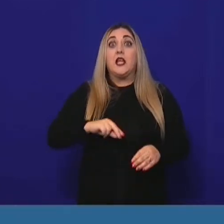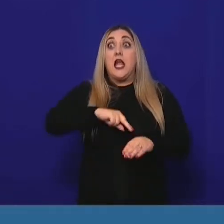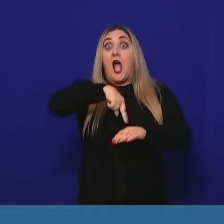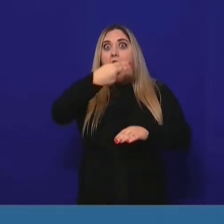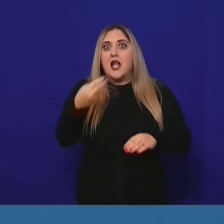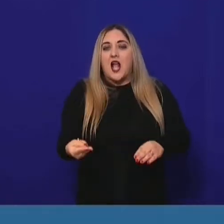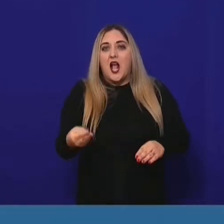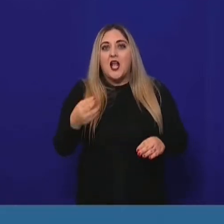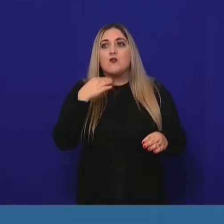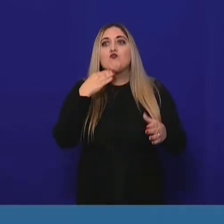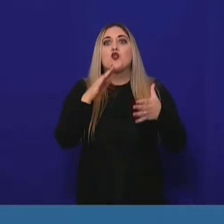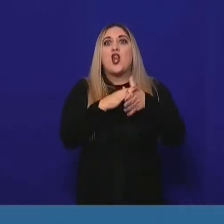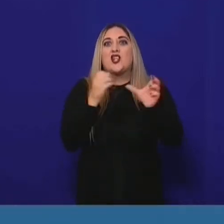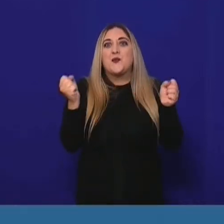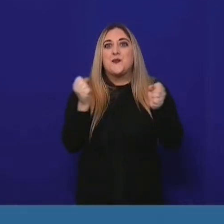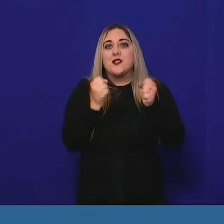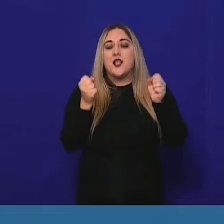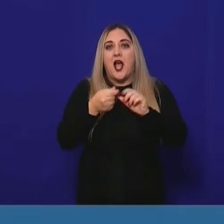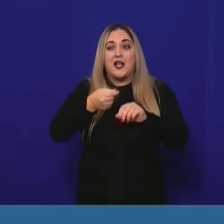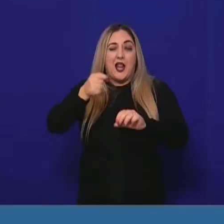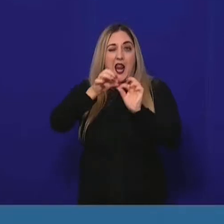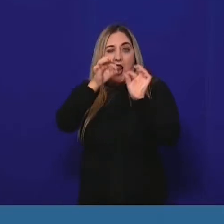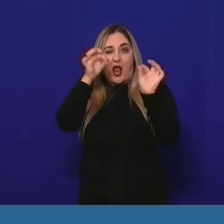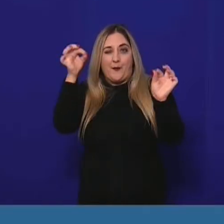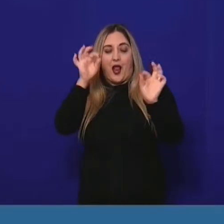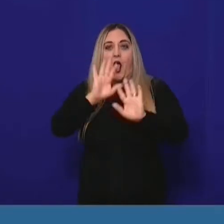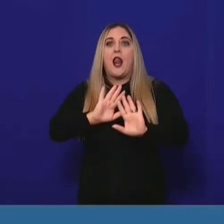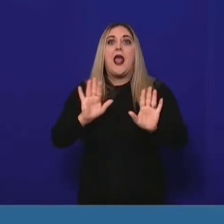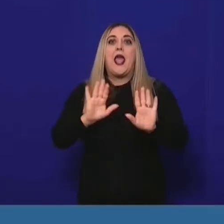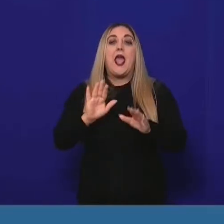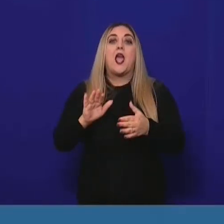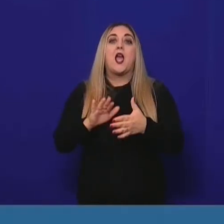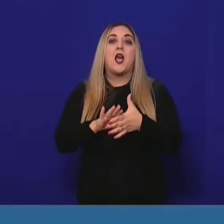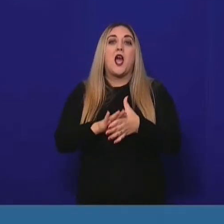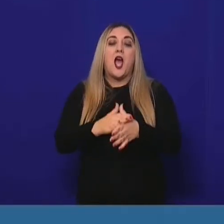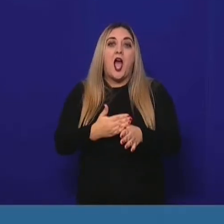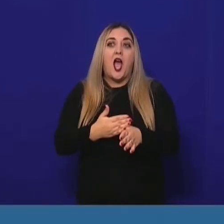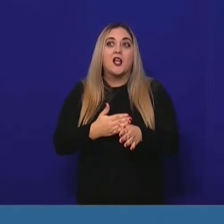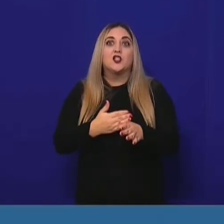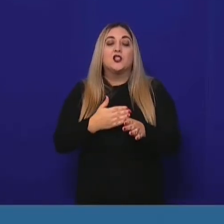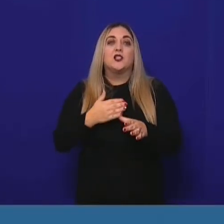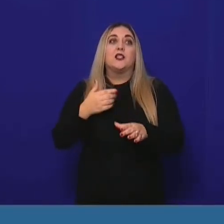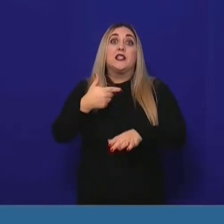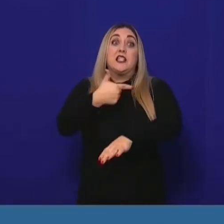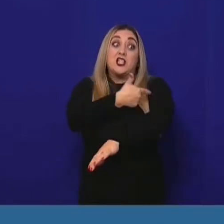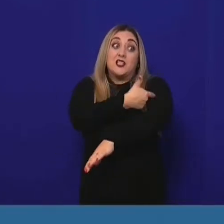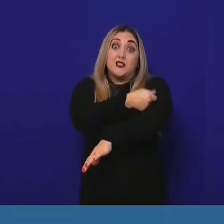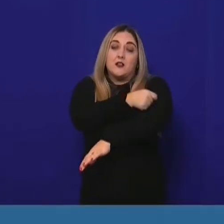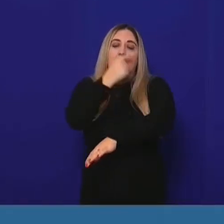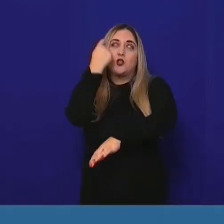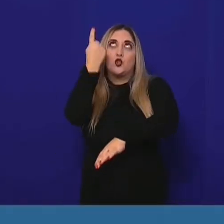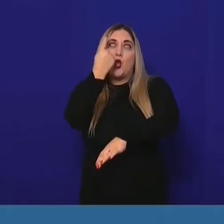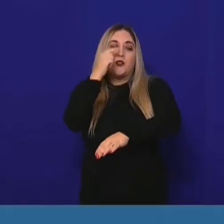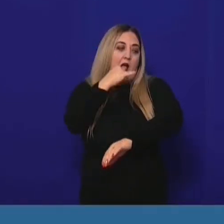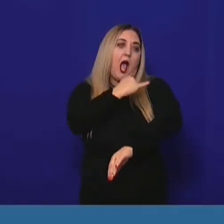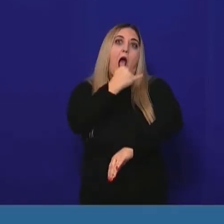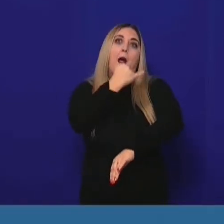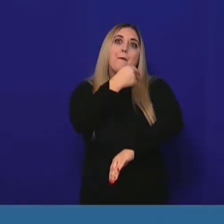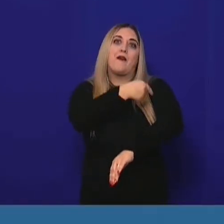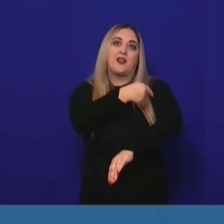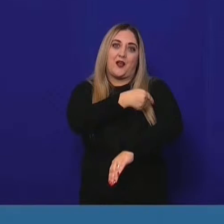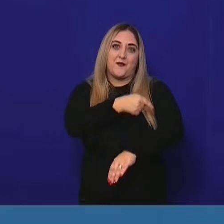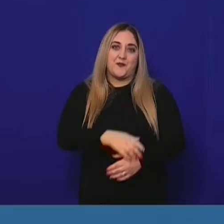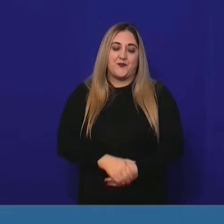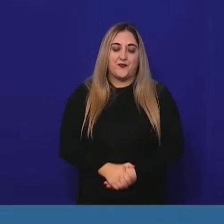xi reazzjoni mhux forsi xi ħadd li jkun beża jew kien xi naqra anzjuż waqt li proprju ħadd il-qima. Jekk